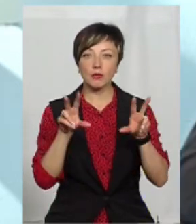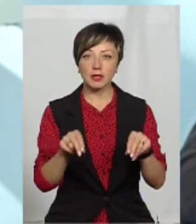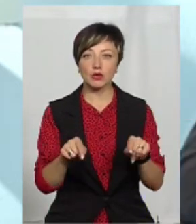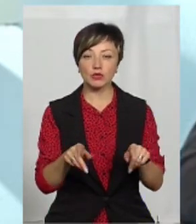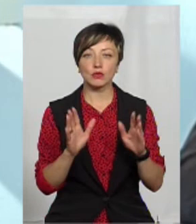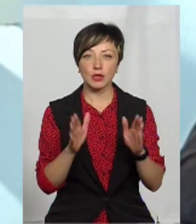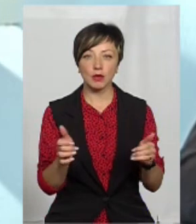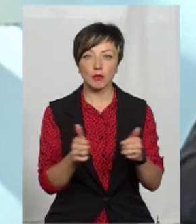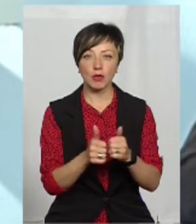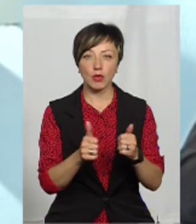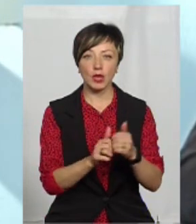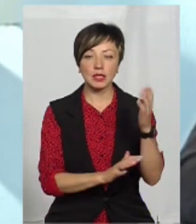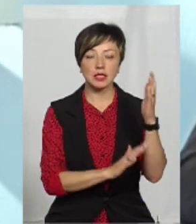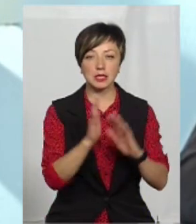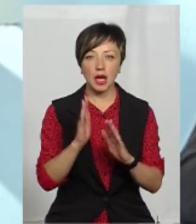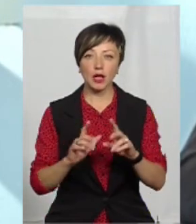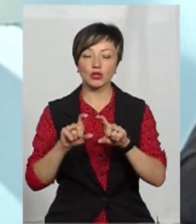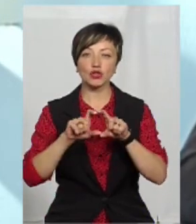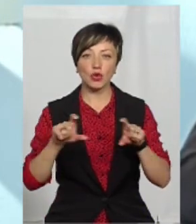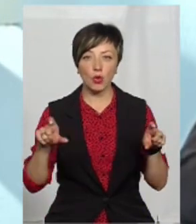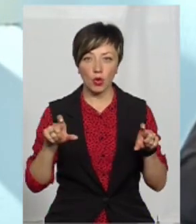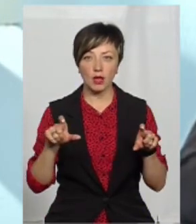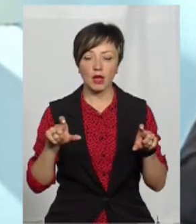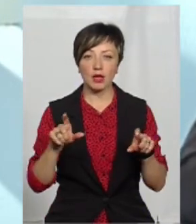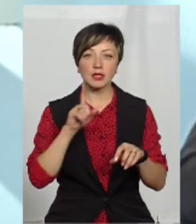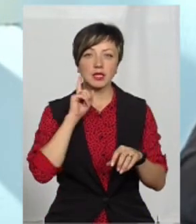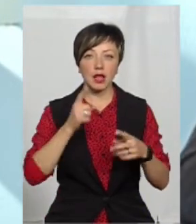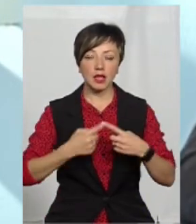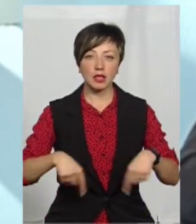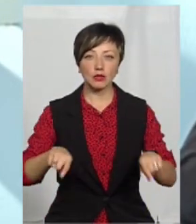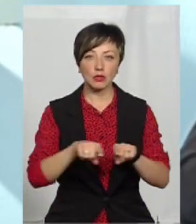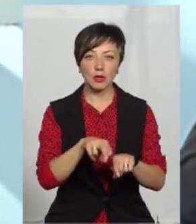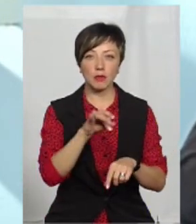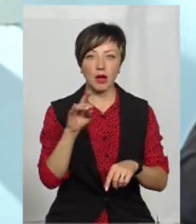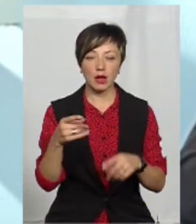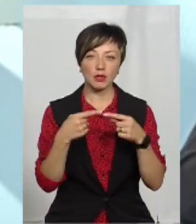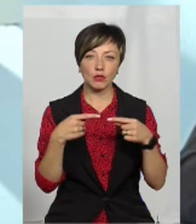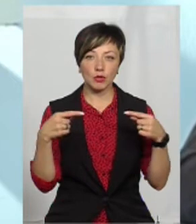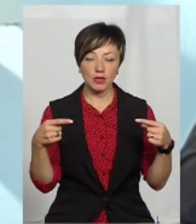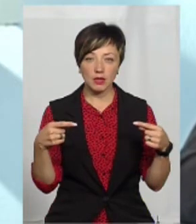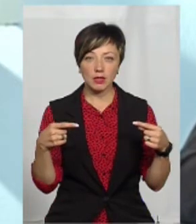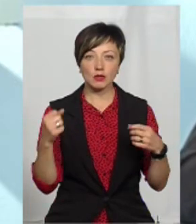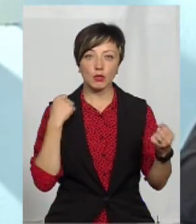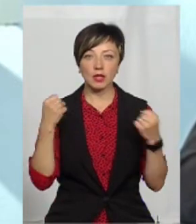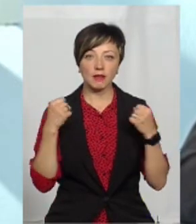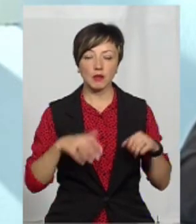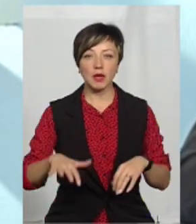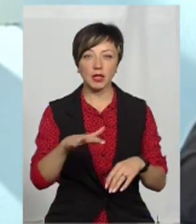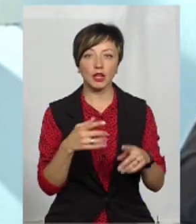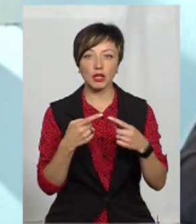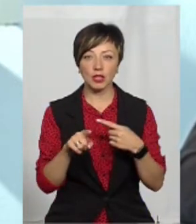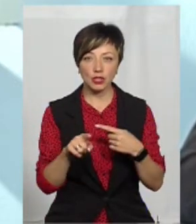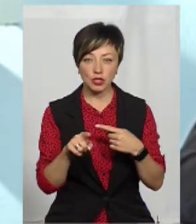йому обіцяють, що тут буде поряд садочок, школа, зелена зона, парк і тому подібне, чи спортивний майданчик, і